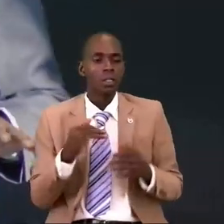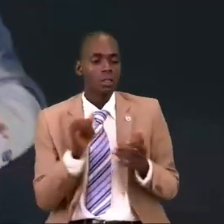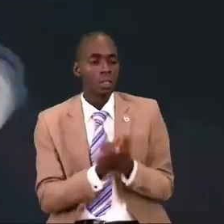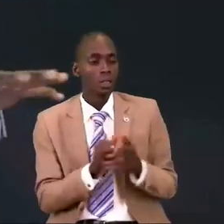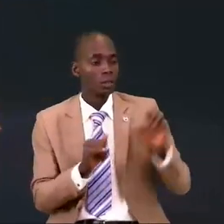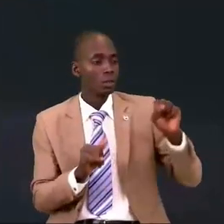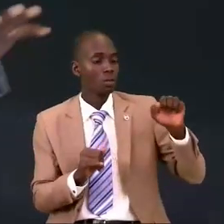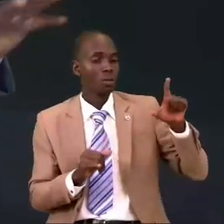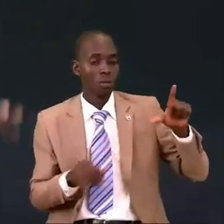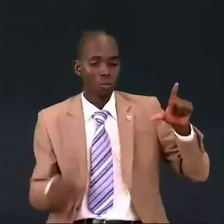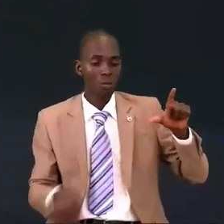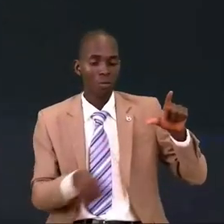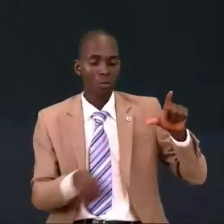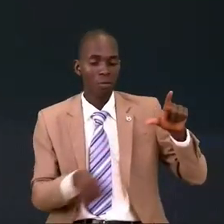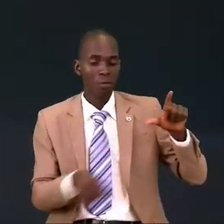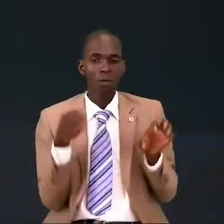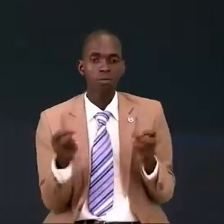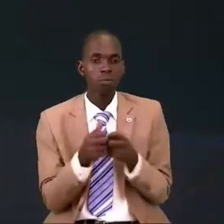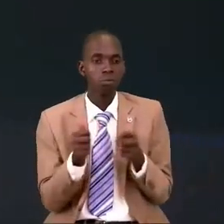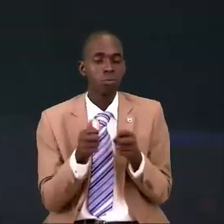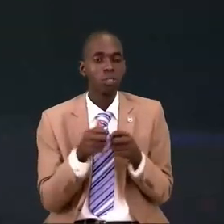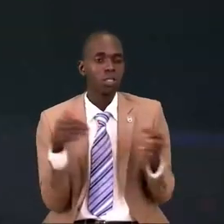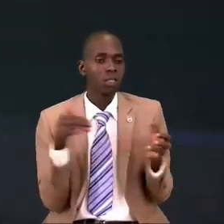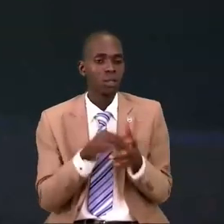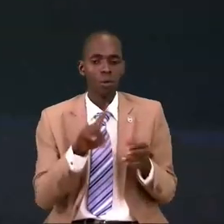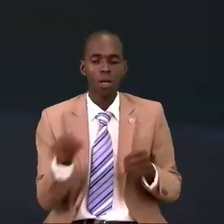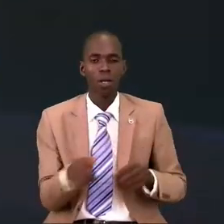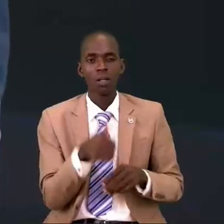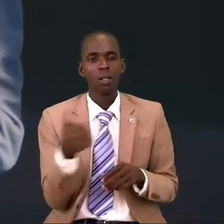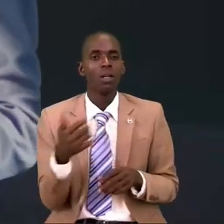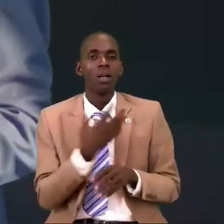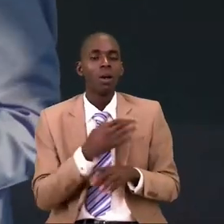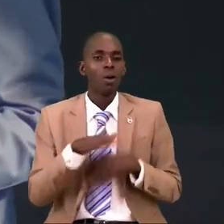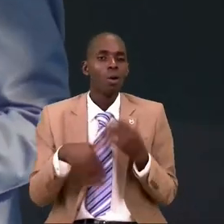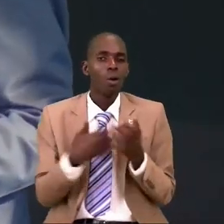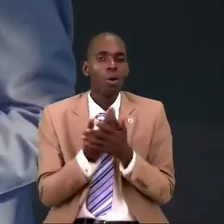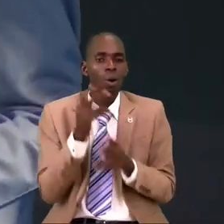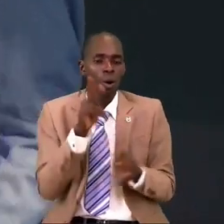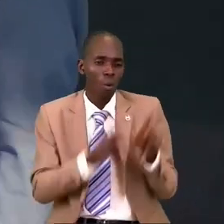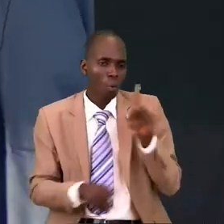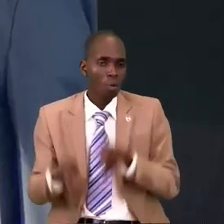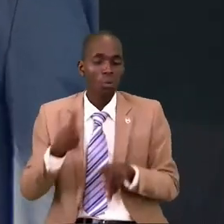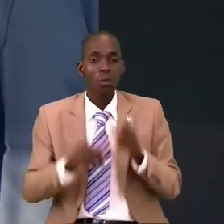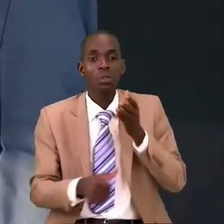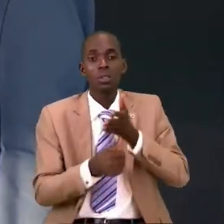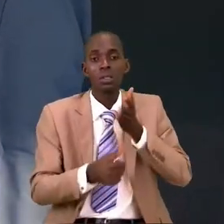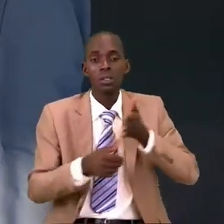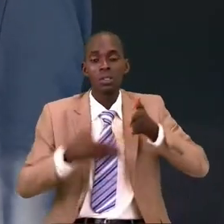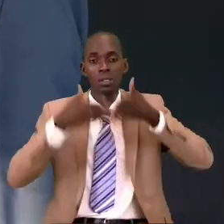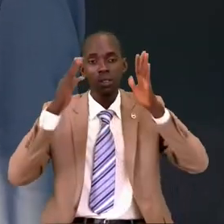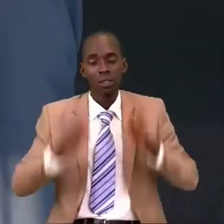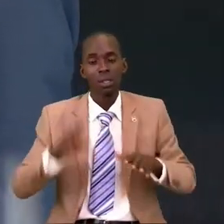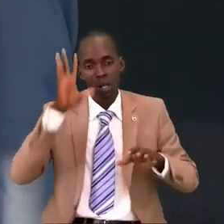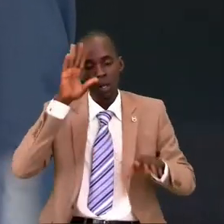Et tout le peuple, même les grands frères de David, qui étaient dans l'armée, étaient tous craintifs. Ils étaient allés se cacher quelque